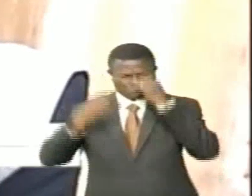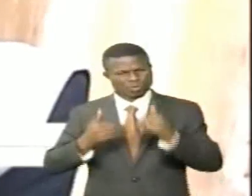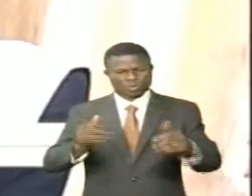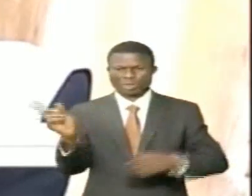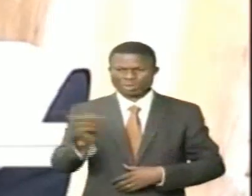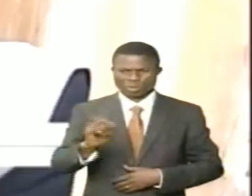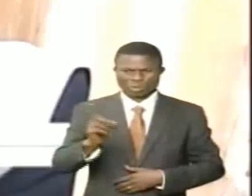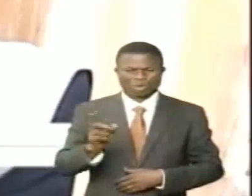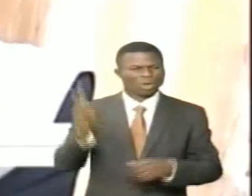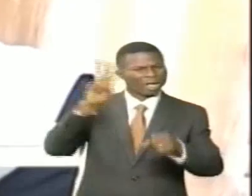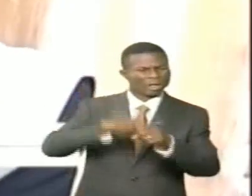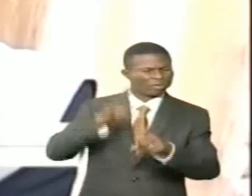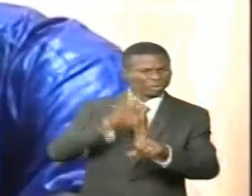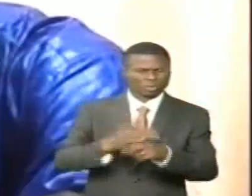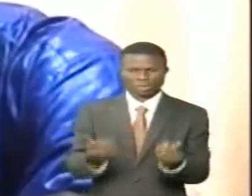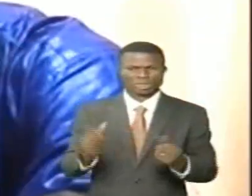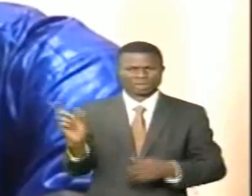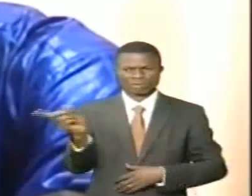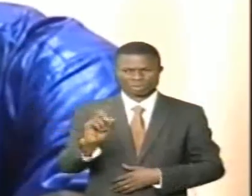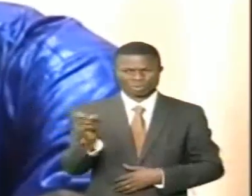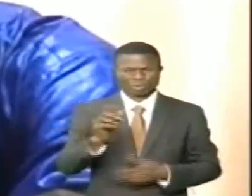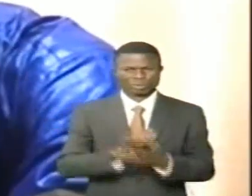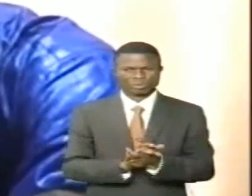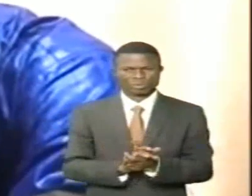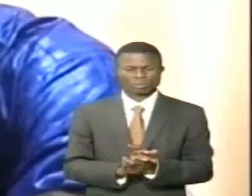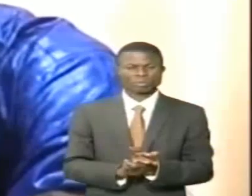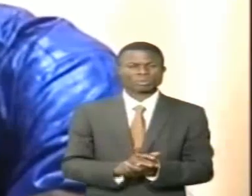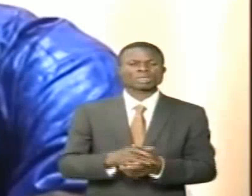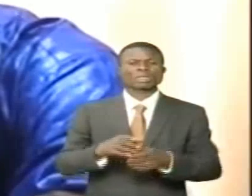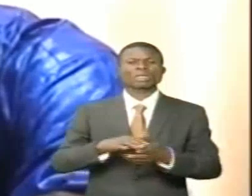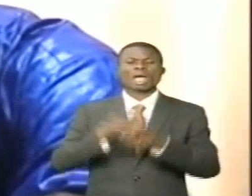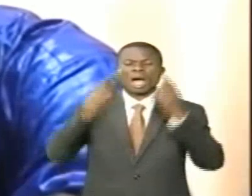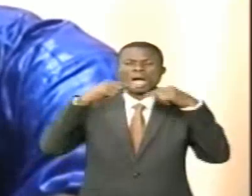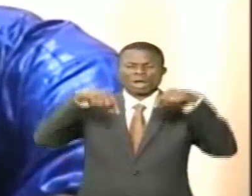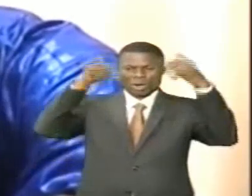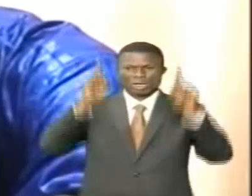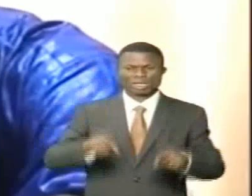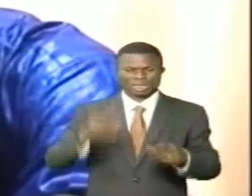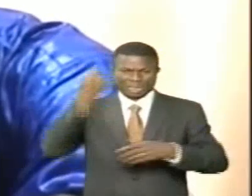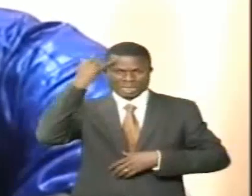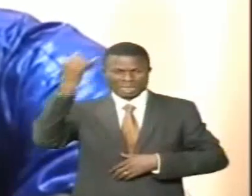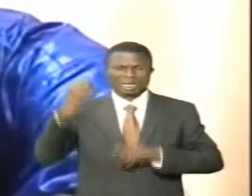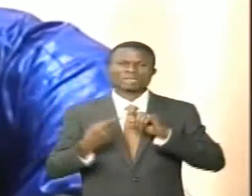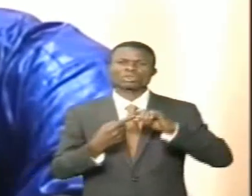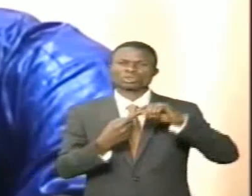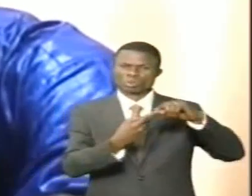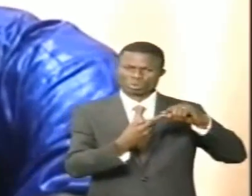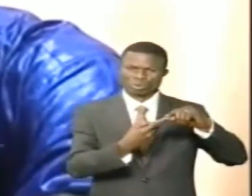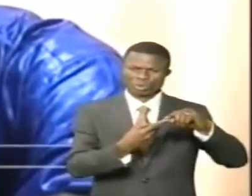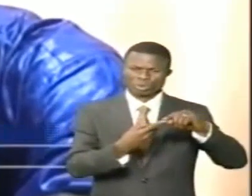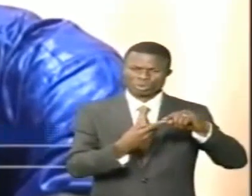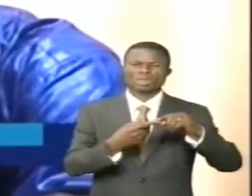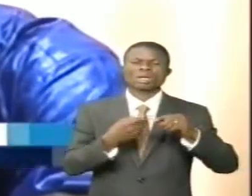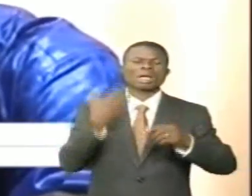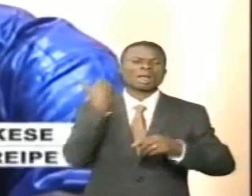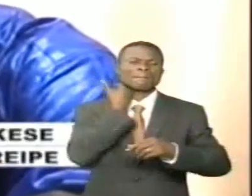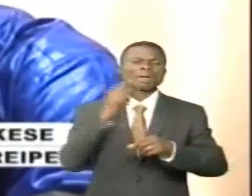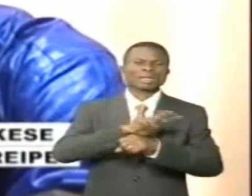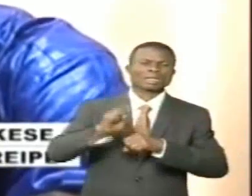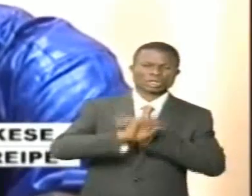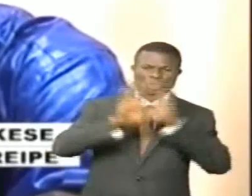faites à leurs droits. La célébration de cette année se faisait dans un contexte particulier, celui de la maladie à